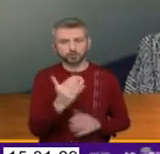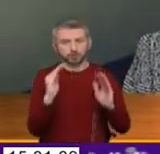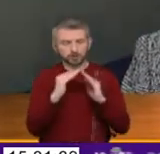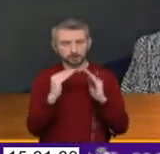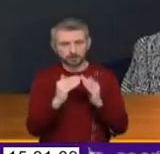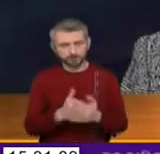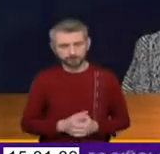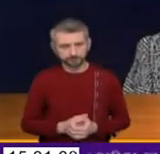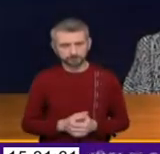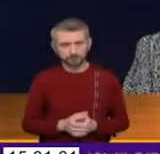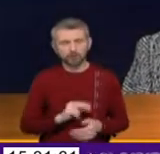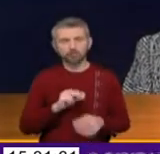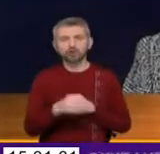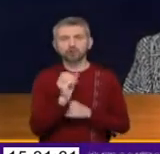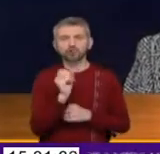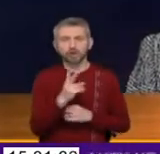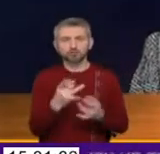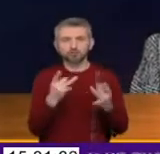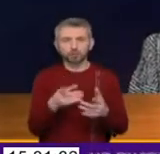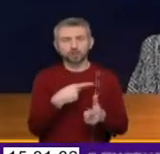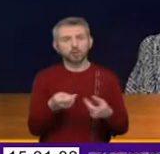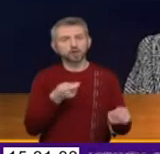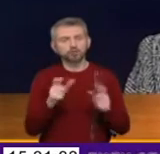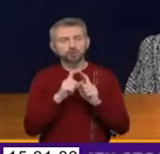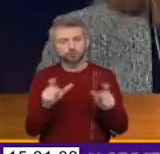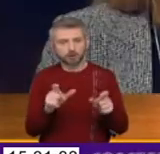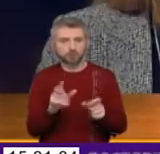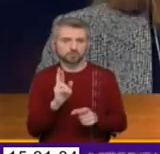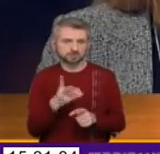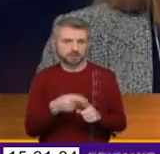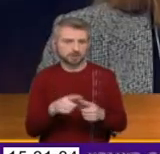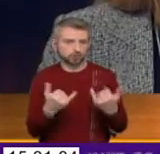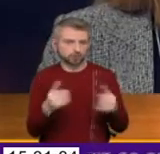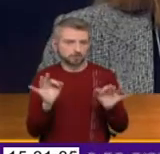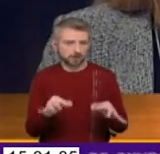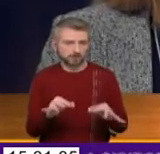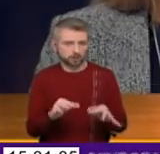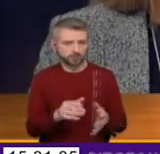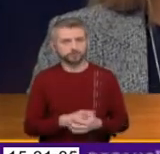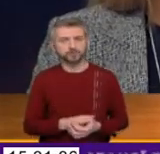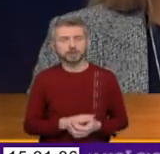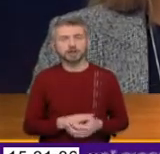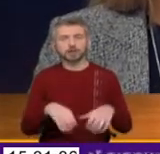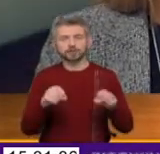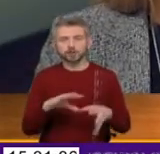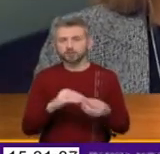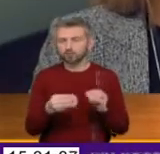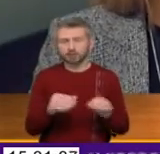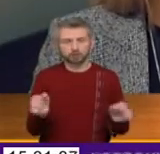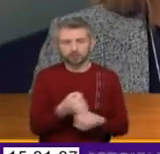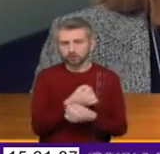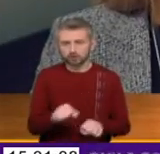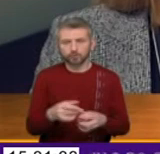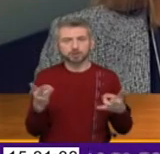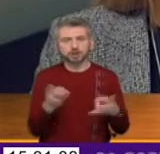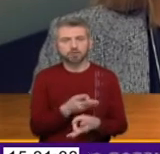будинка, через ЖЕК просто, або керуючу компанію, як це сьогодні правильно називається, вирішити проблему неможливо. Тобто